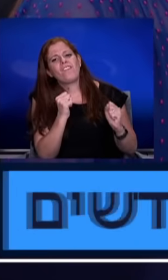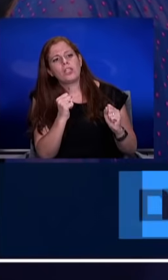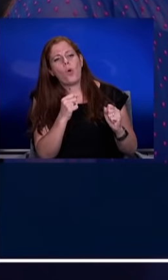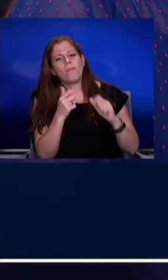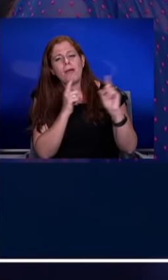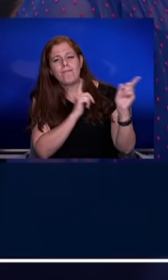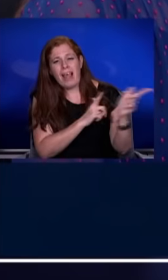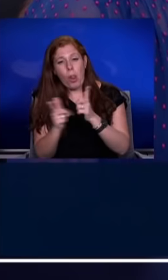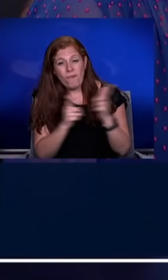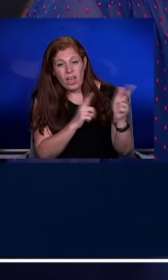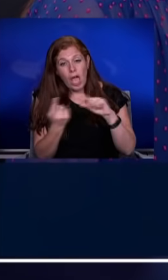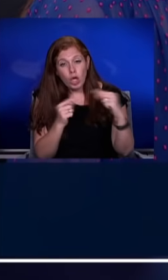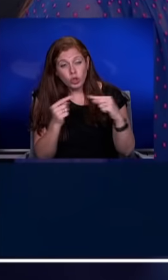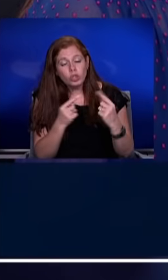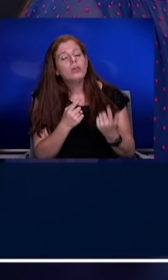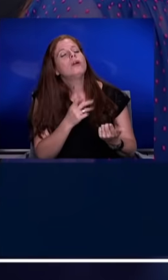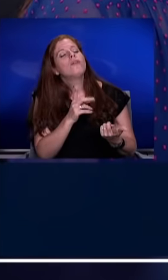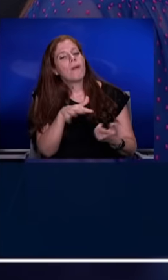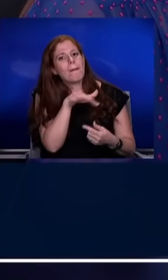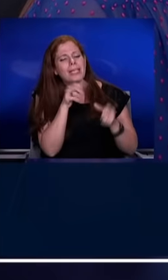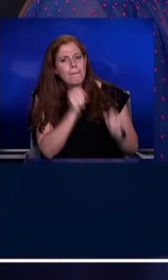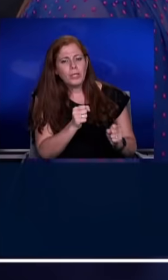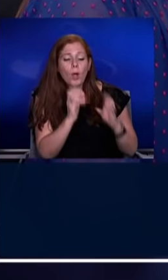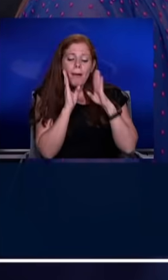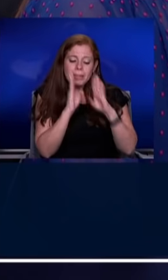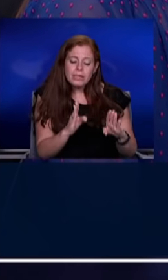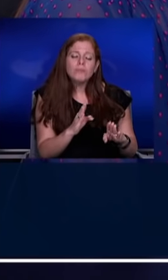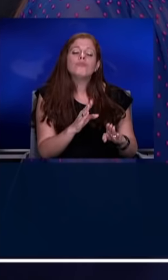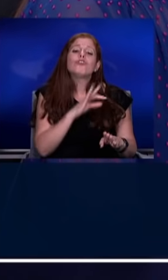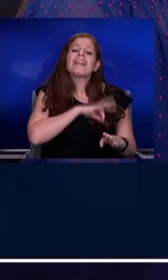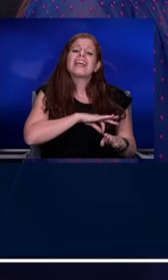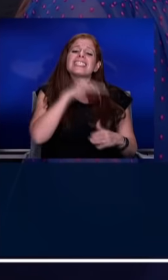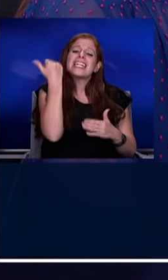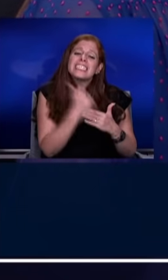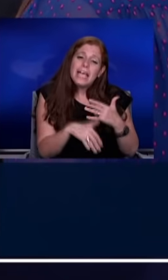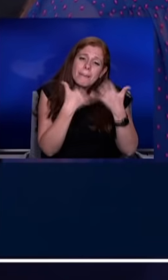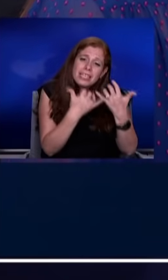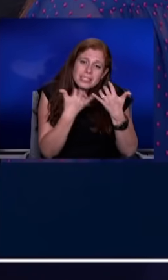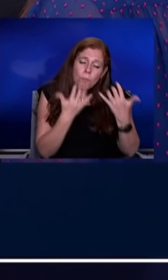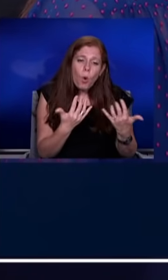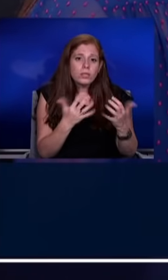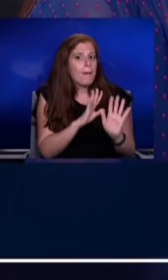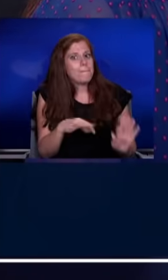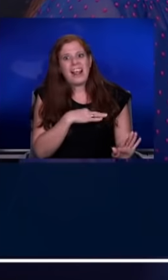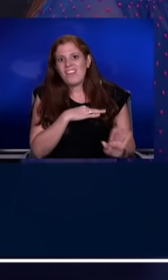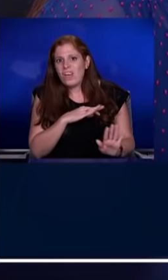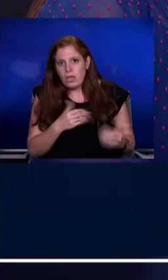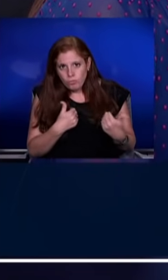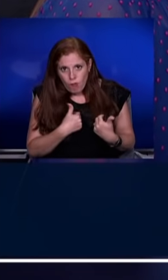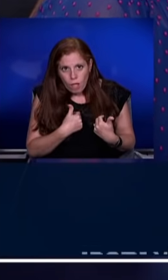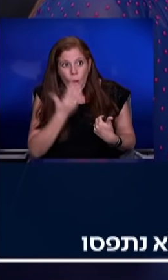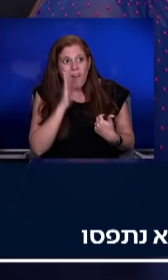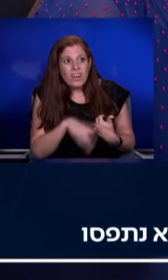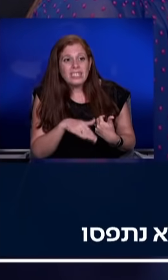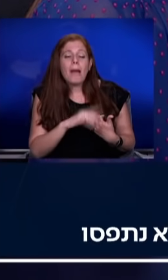אש, ובמערכת הביטחון סבורים שהאינטרס הוא לסיים את כל הסיפור הזה, כמובן בלי נפגעים לכוחותינו, אבל גם